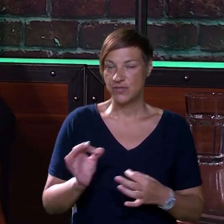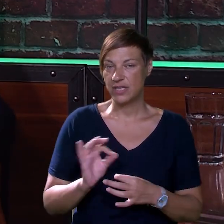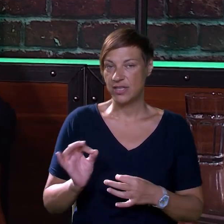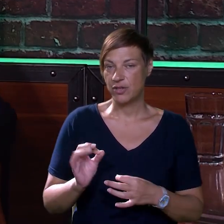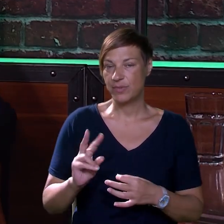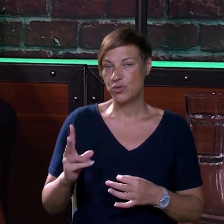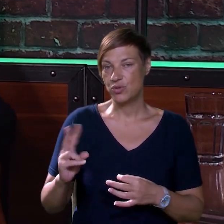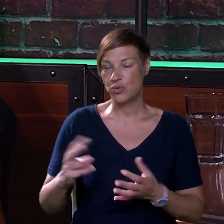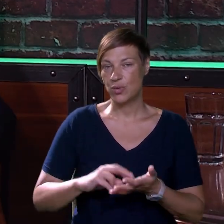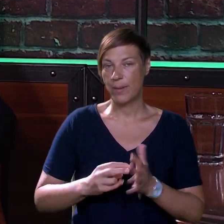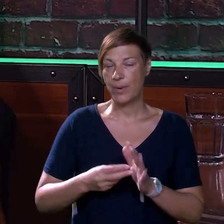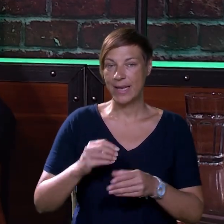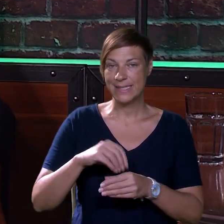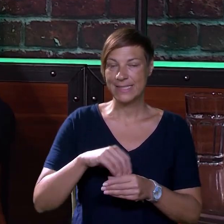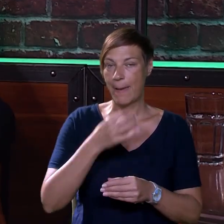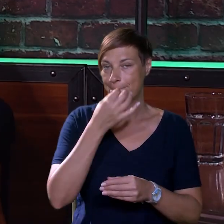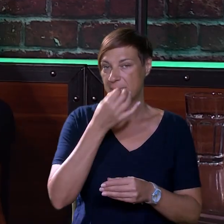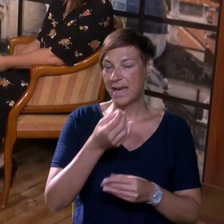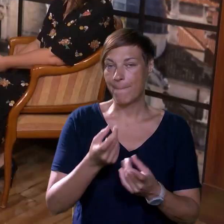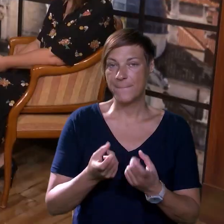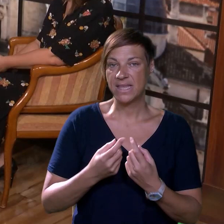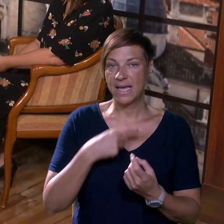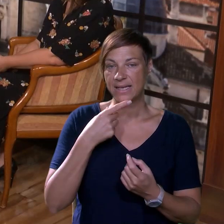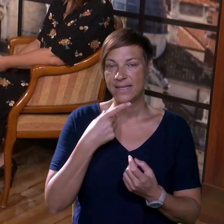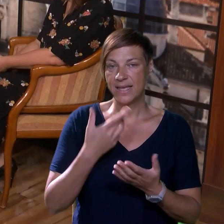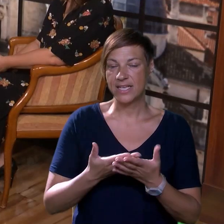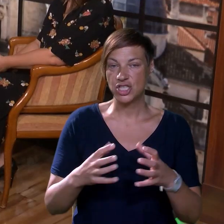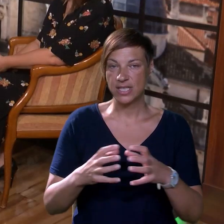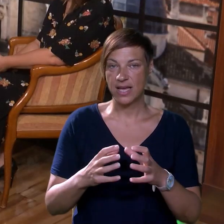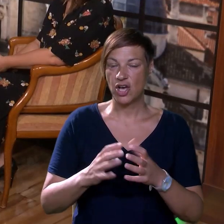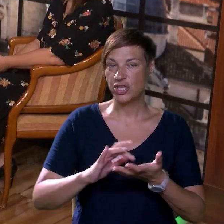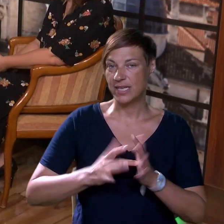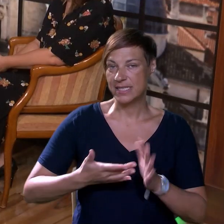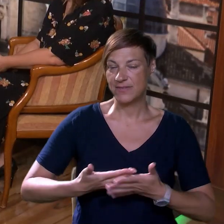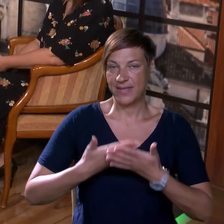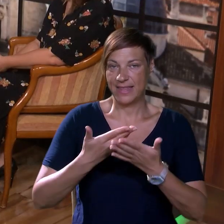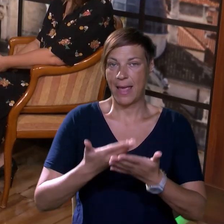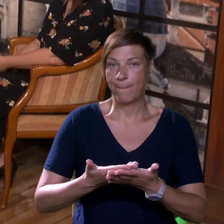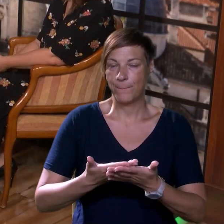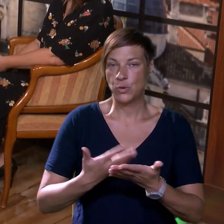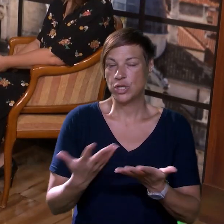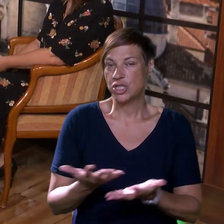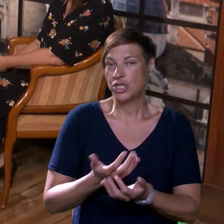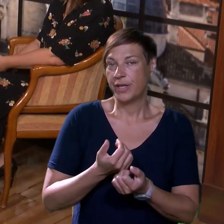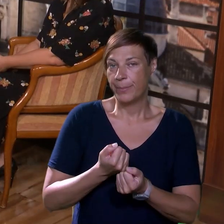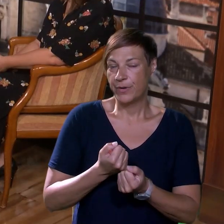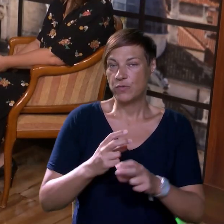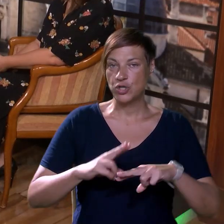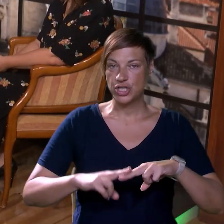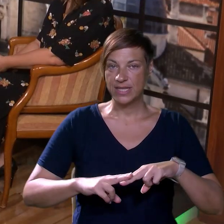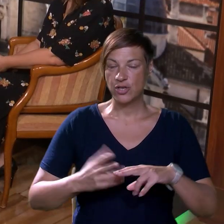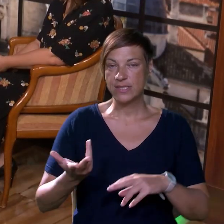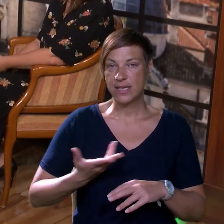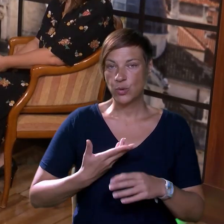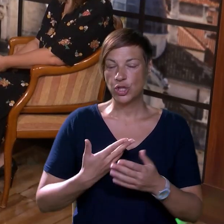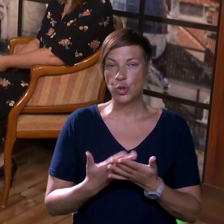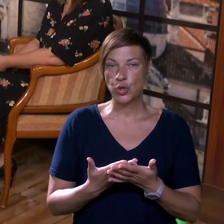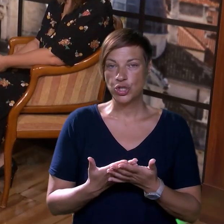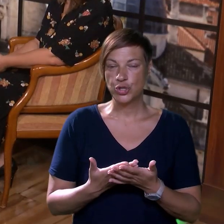su drugi problemi, to su stambena pitanja i tako dalje, ali da rečete kao odjeli sve da im pruža nešto što ih privuče možda da ostanu i